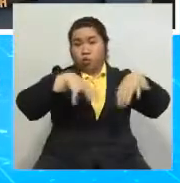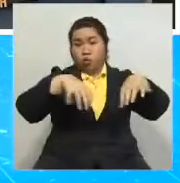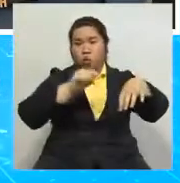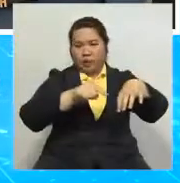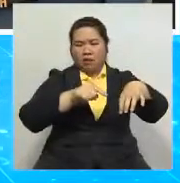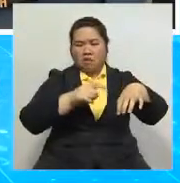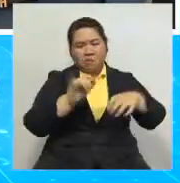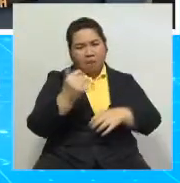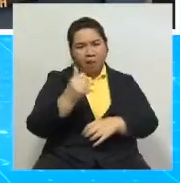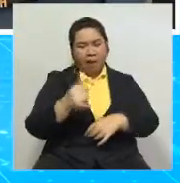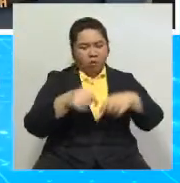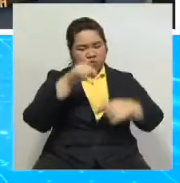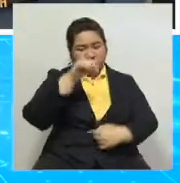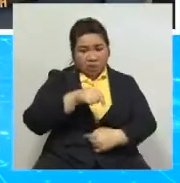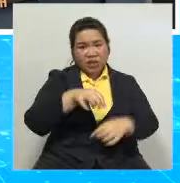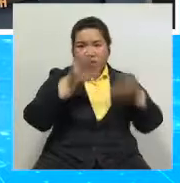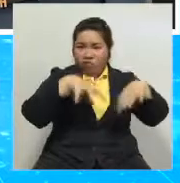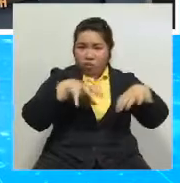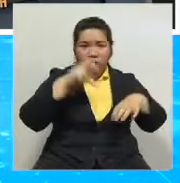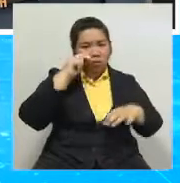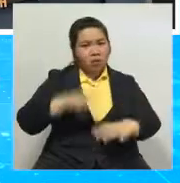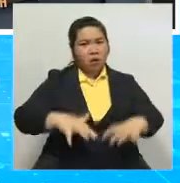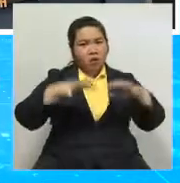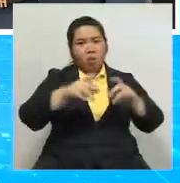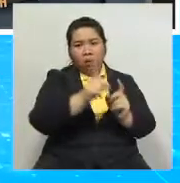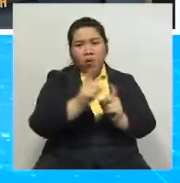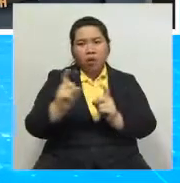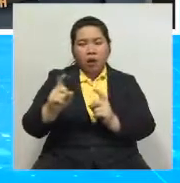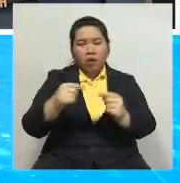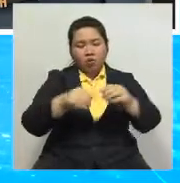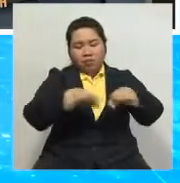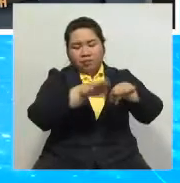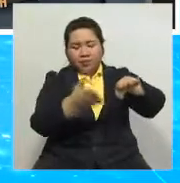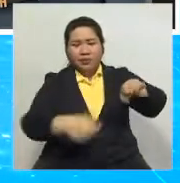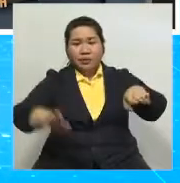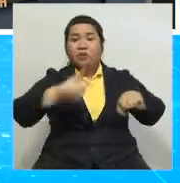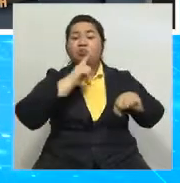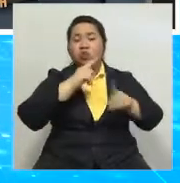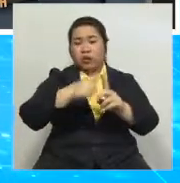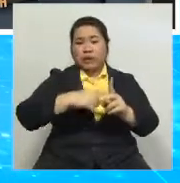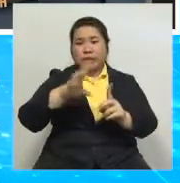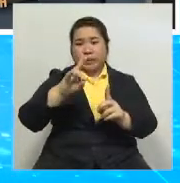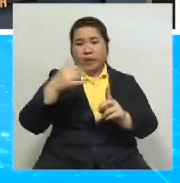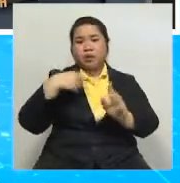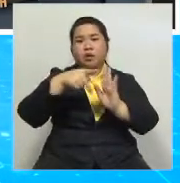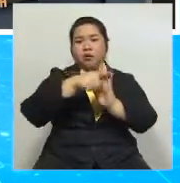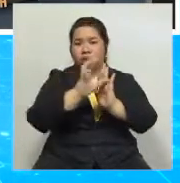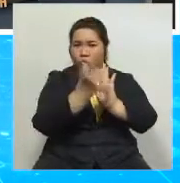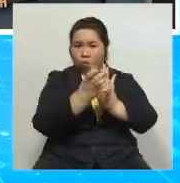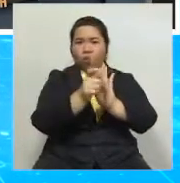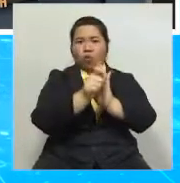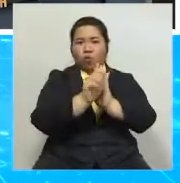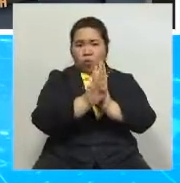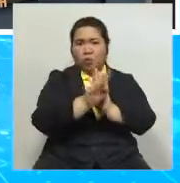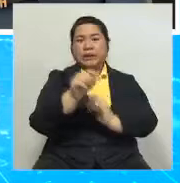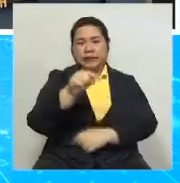จุดที่เสี่ยงต่อน้ำท่วมในพื้นที่ลุ่มต่ำนะครับอย่างเช่นเมืองกระดักกระดาจะมีที่พิษณุโลกที่อุบล